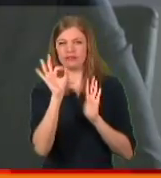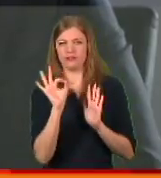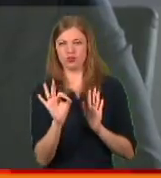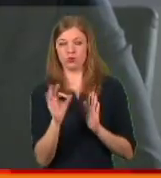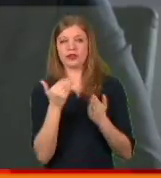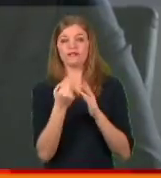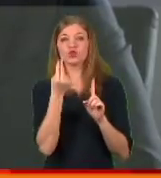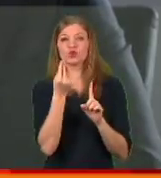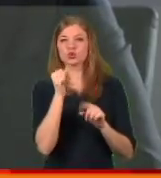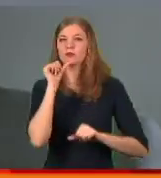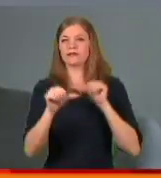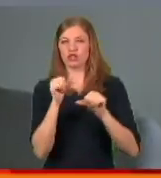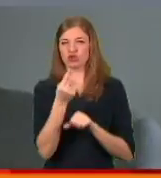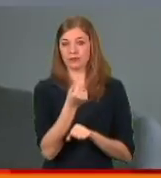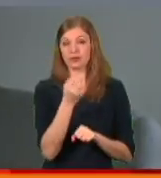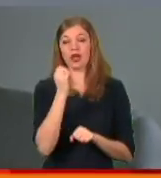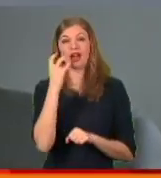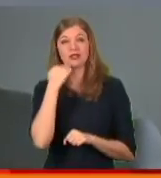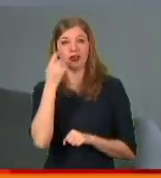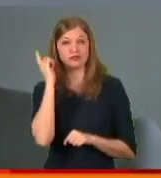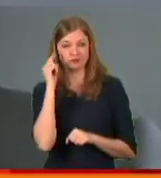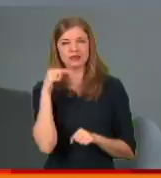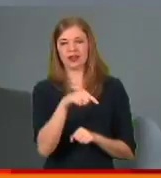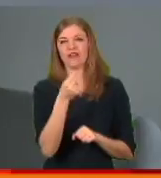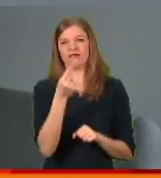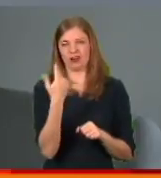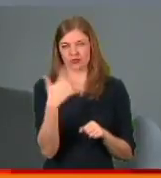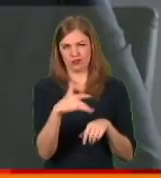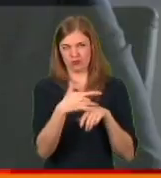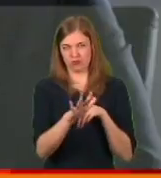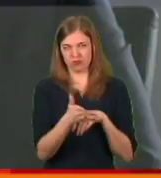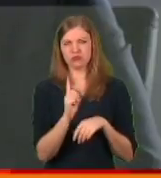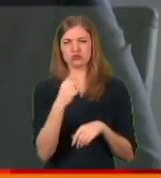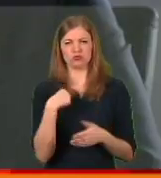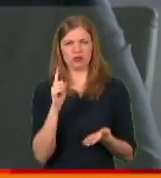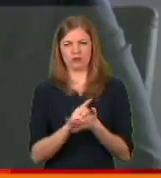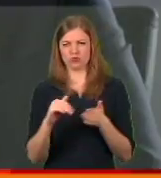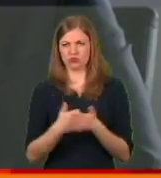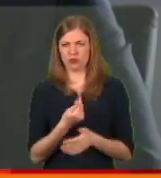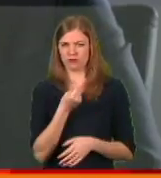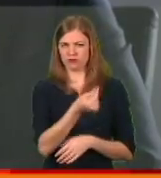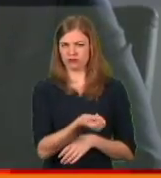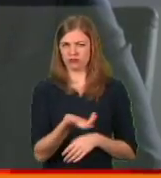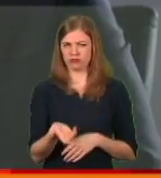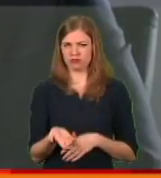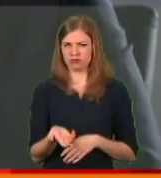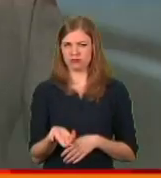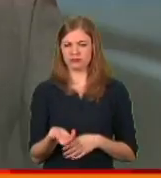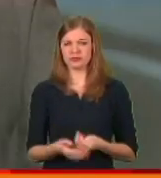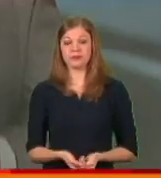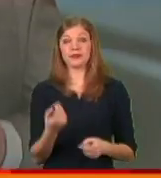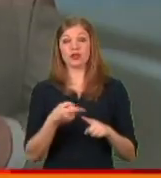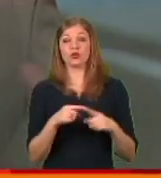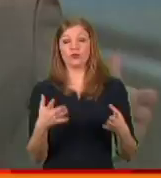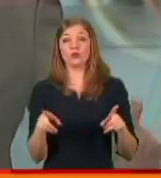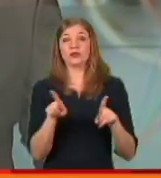7,62% від суми в річний тариф. А на старе майно? Його вартість вже виплачена. Чому я маю знову їх у тариф вносити?